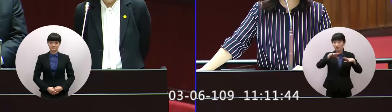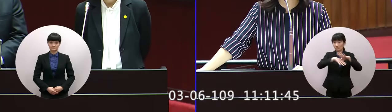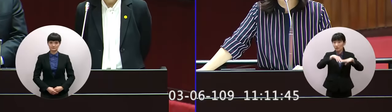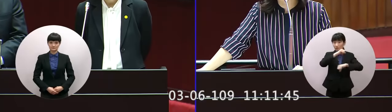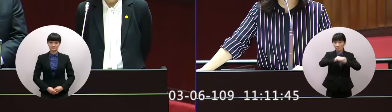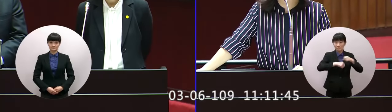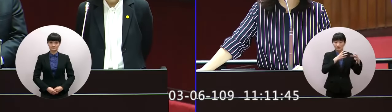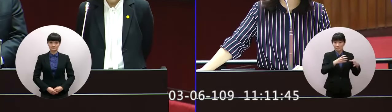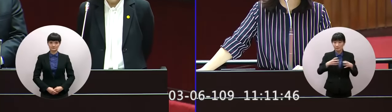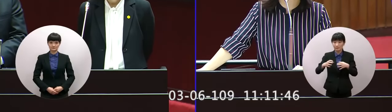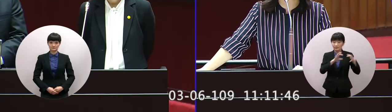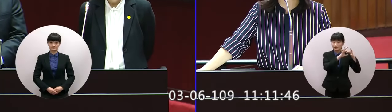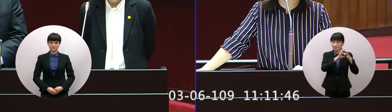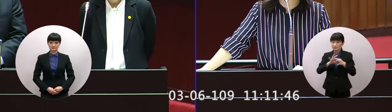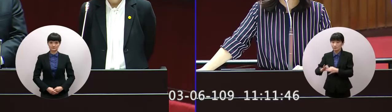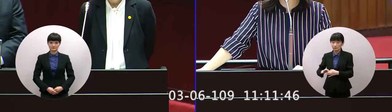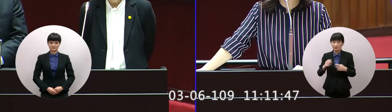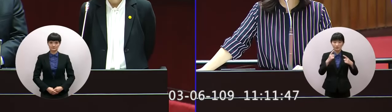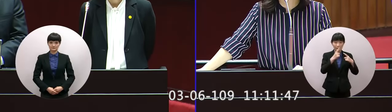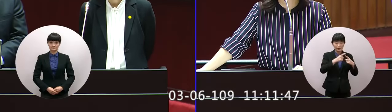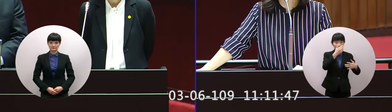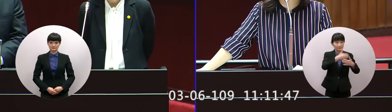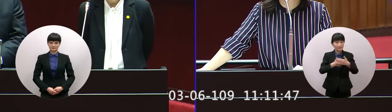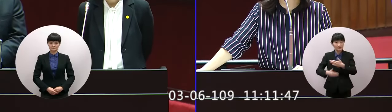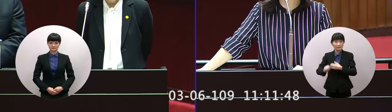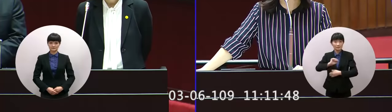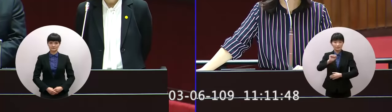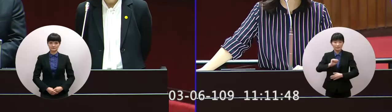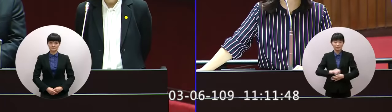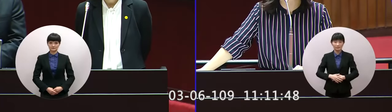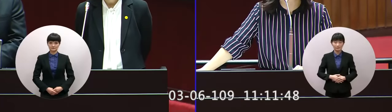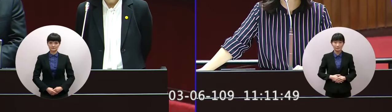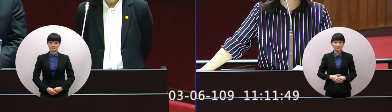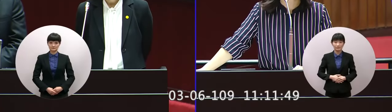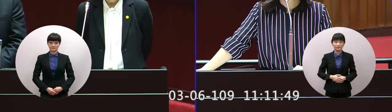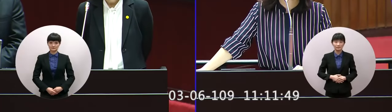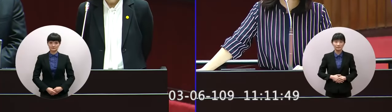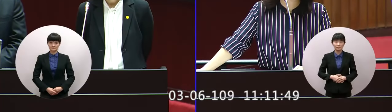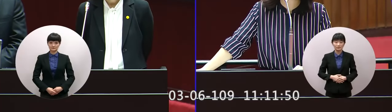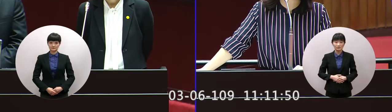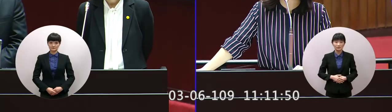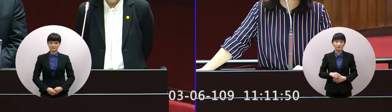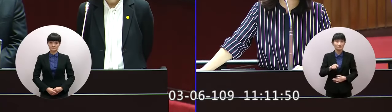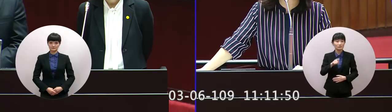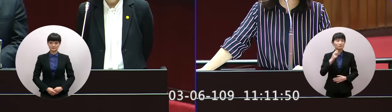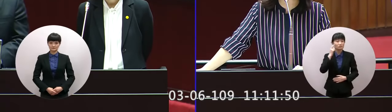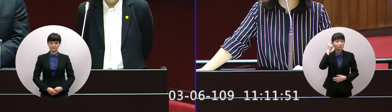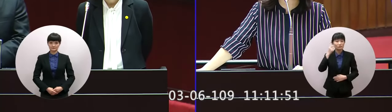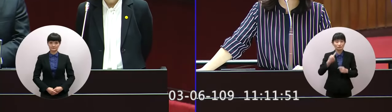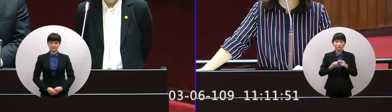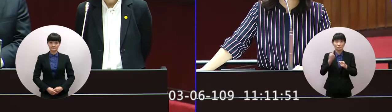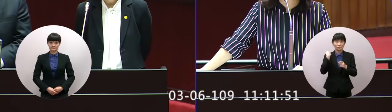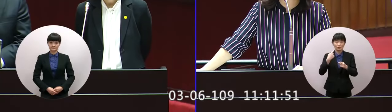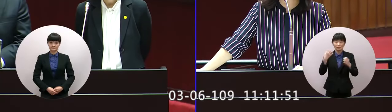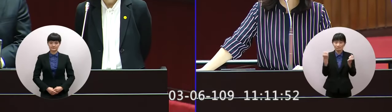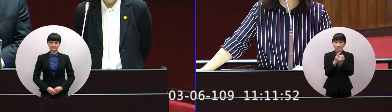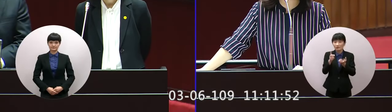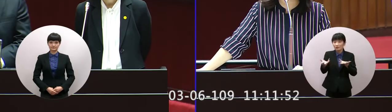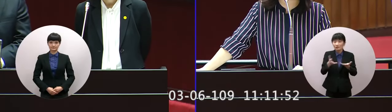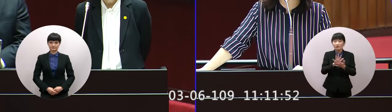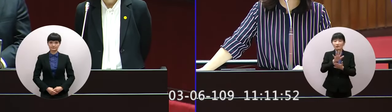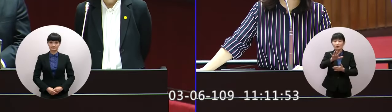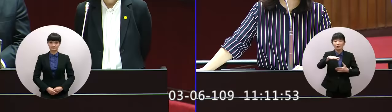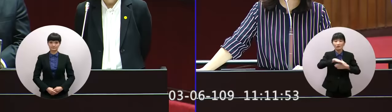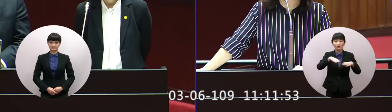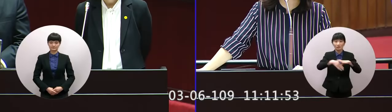上人数也没办法减少等等，因为它当然有现成一个规模在那儿。所以你会不会觉得昨天发生这样事情之后，文化